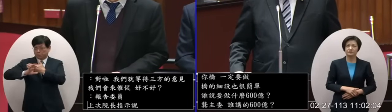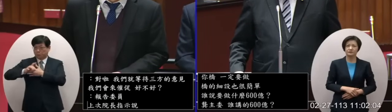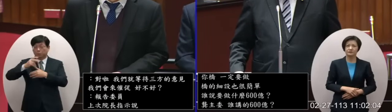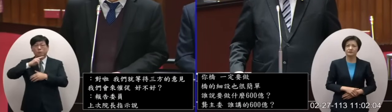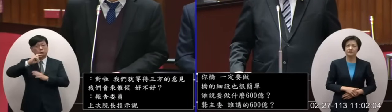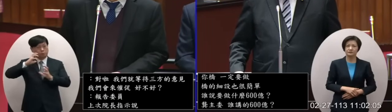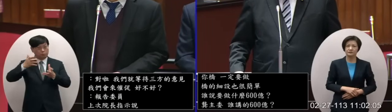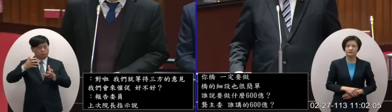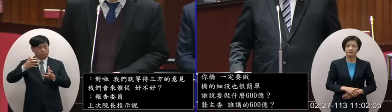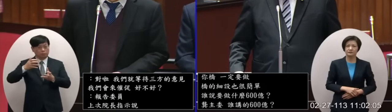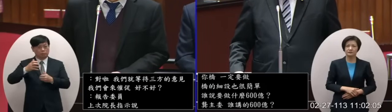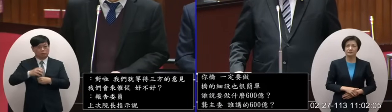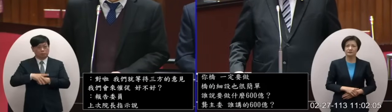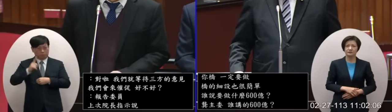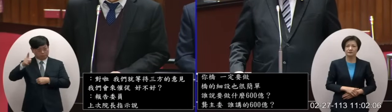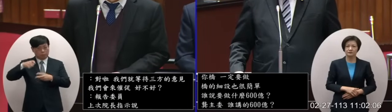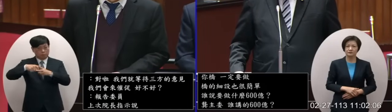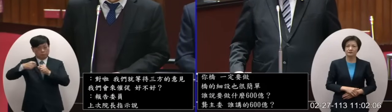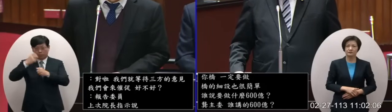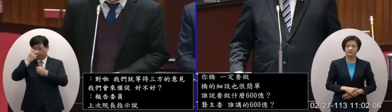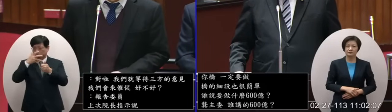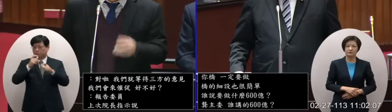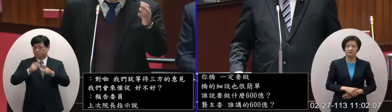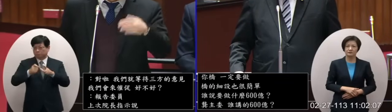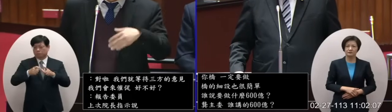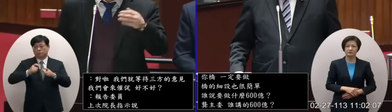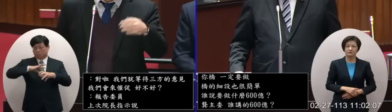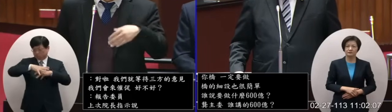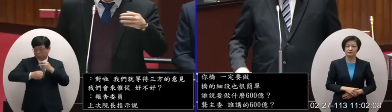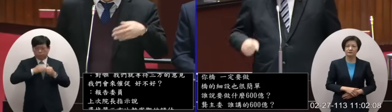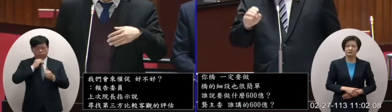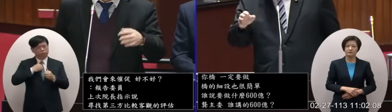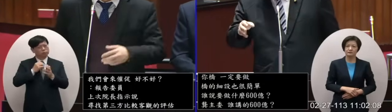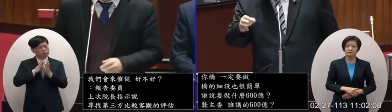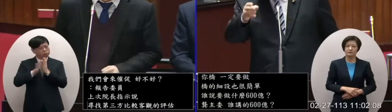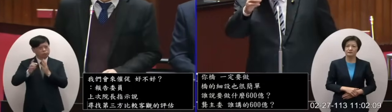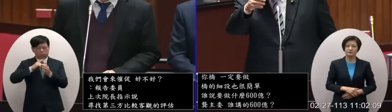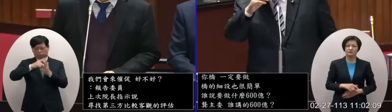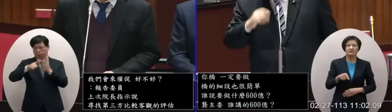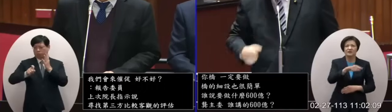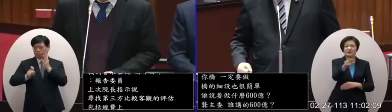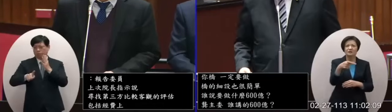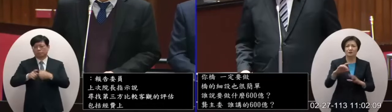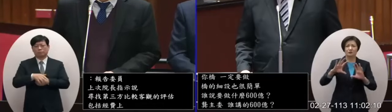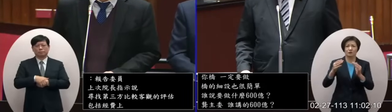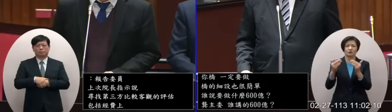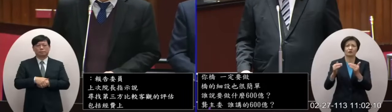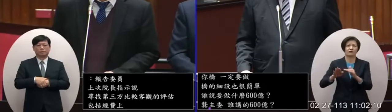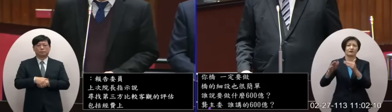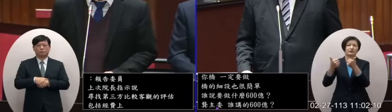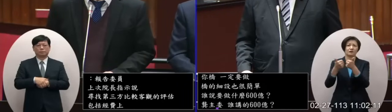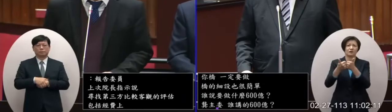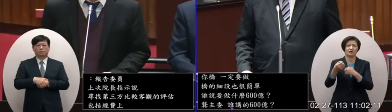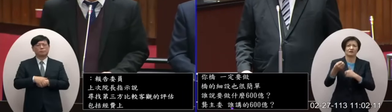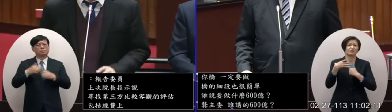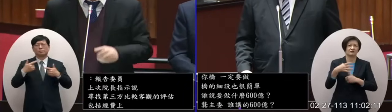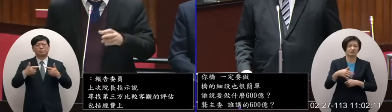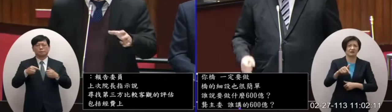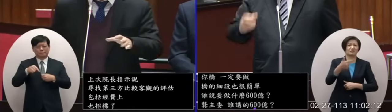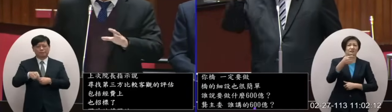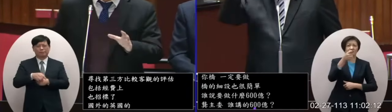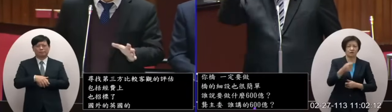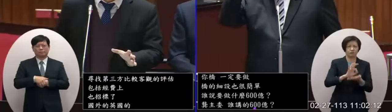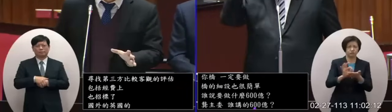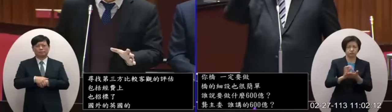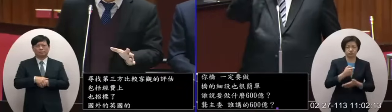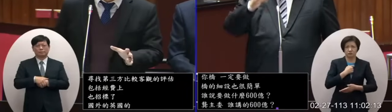个英国的，一个工程顾问公司，哦，全世界大概排名大概第十一。 这个话是你们国发会传出来要600亿，哎， 不是，所以就是